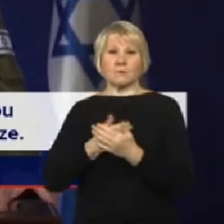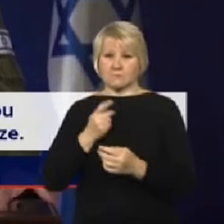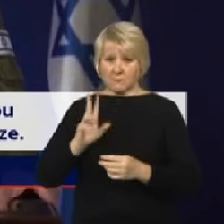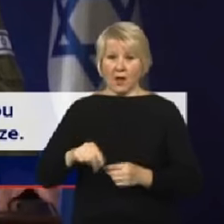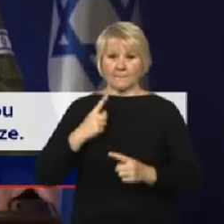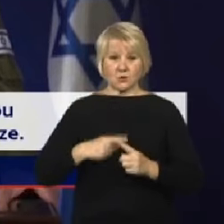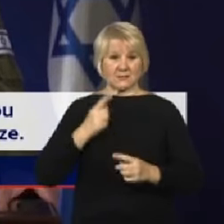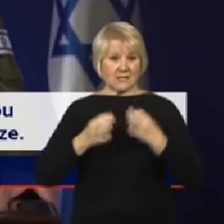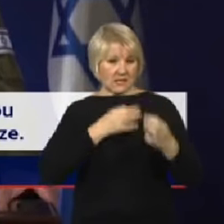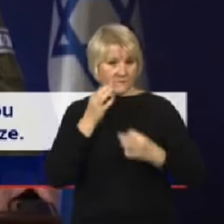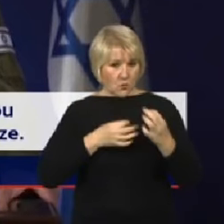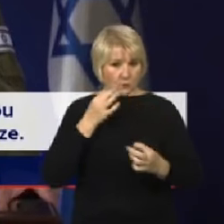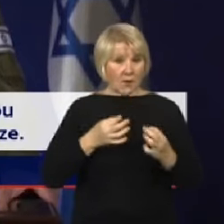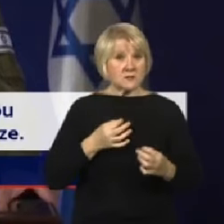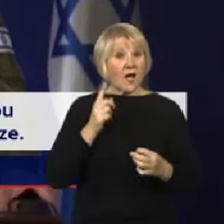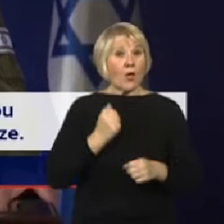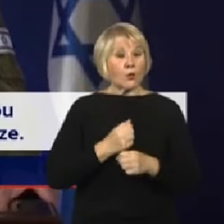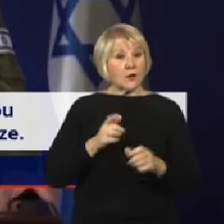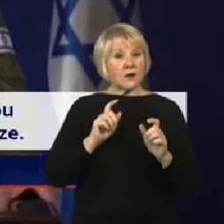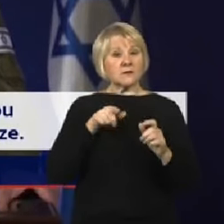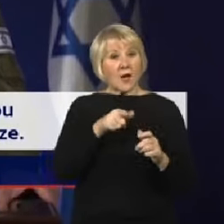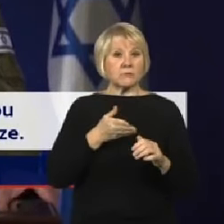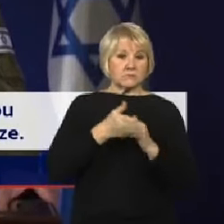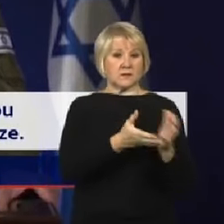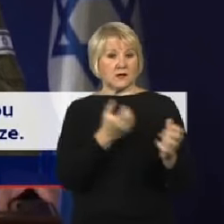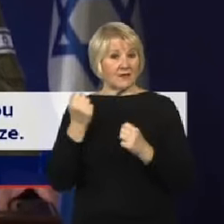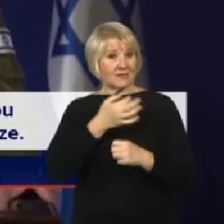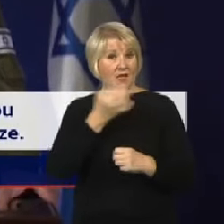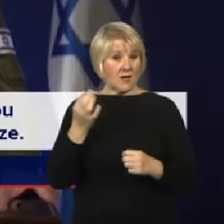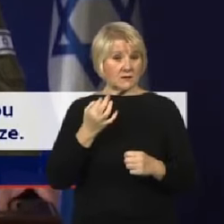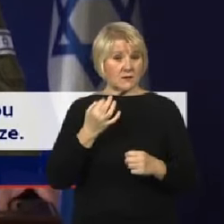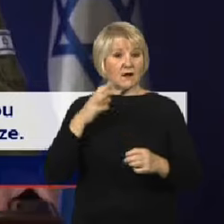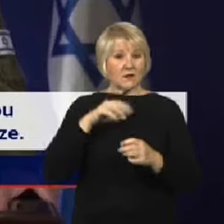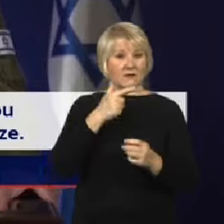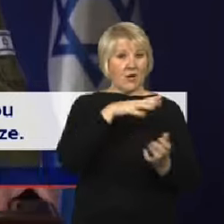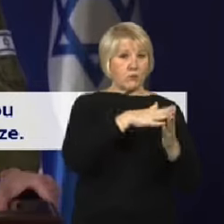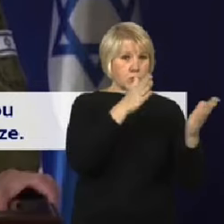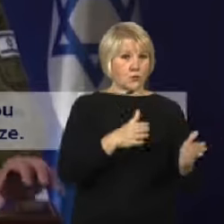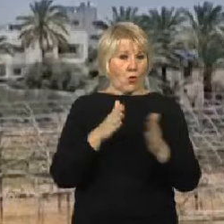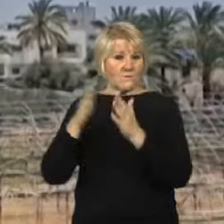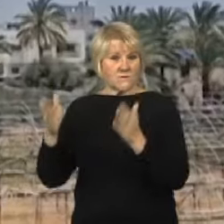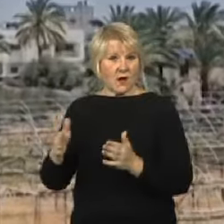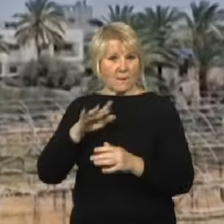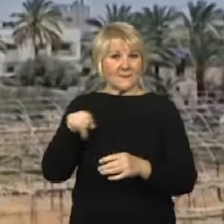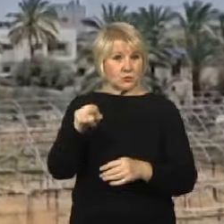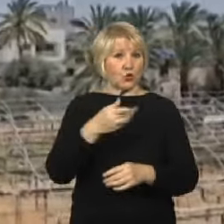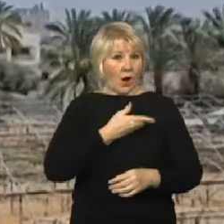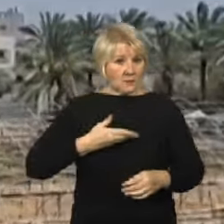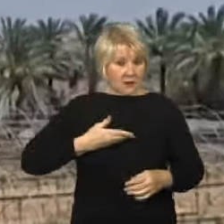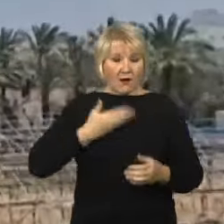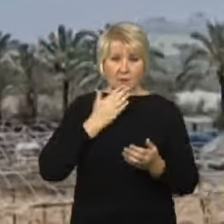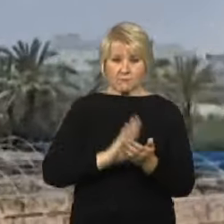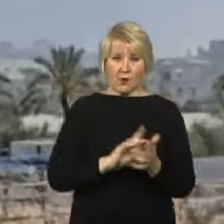intelligence conducted in daylight in 2 separate buildings deep inside Gaza.